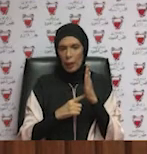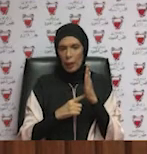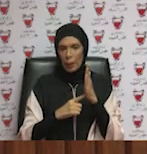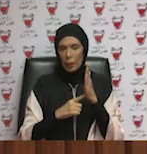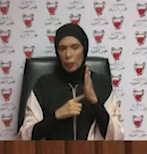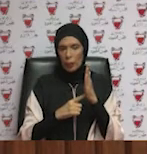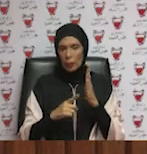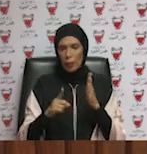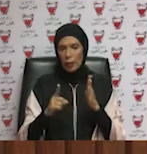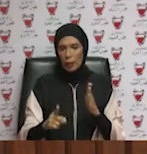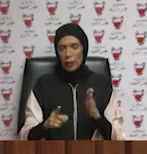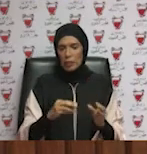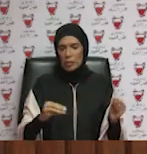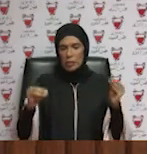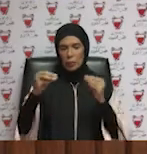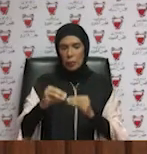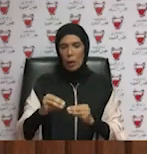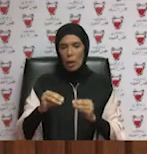المرسوم بقانون رقم 20